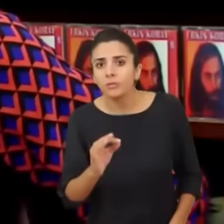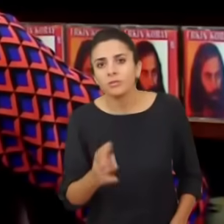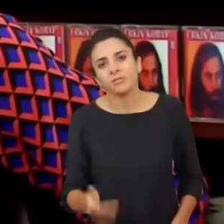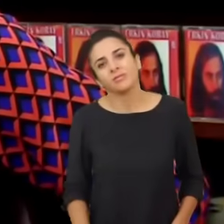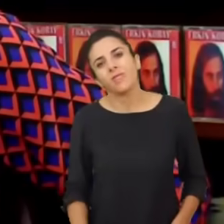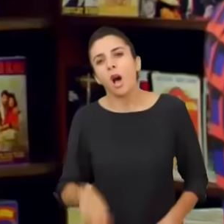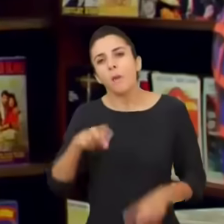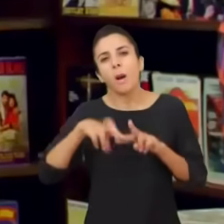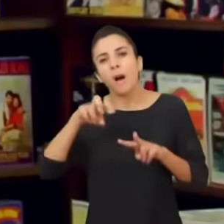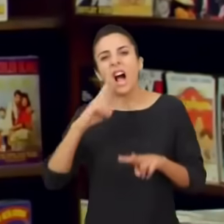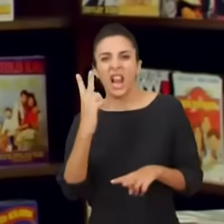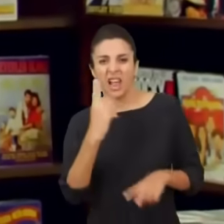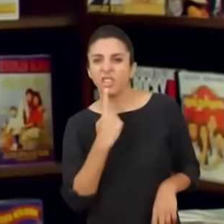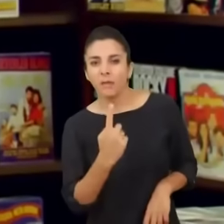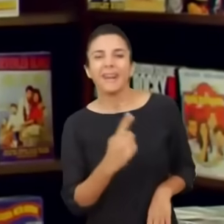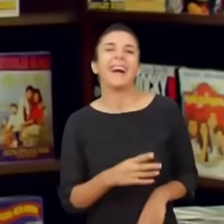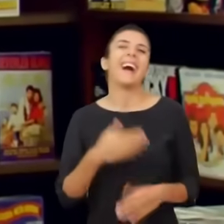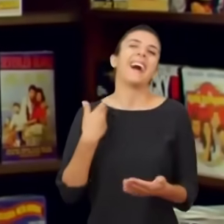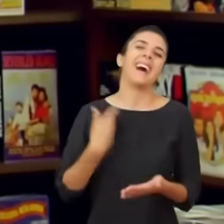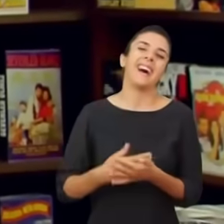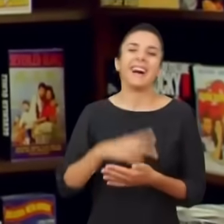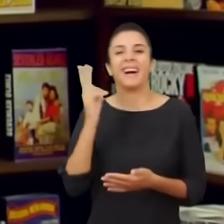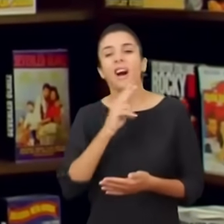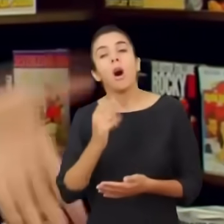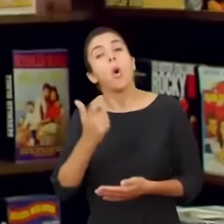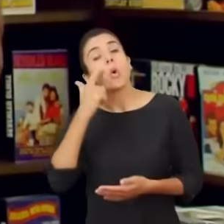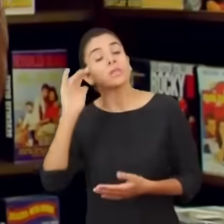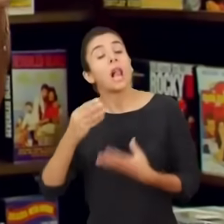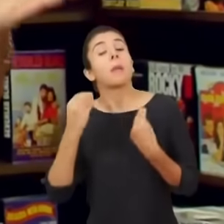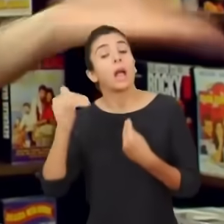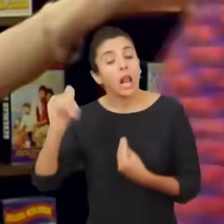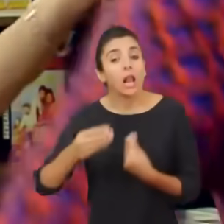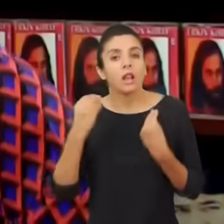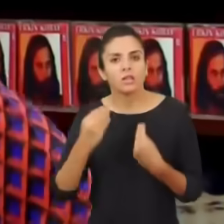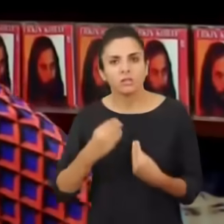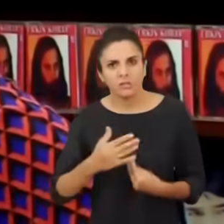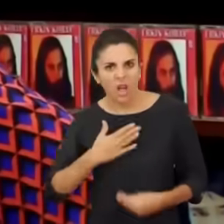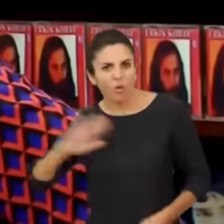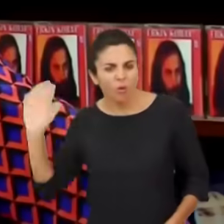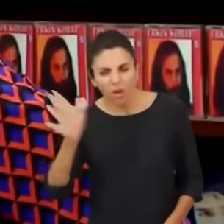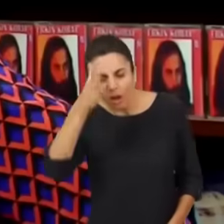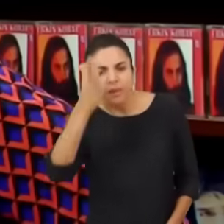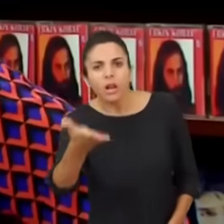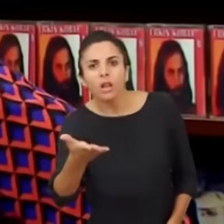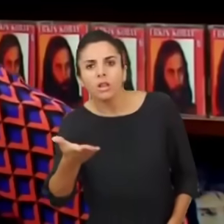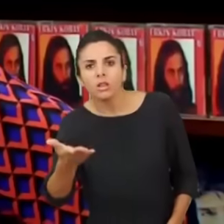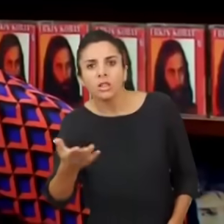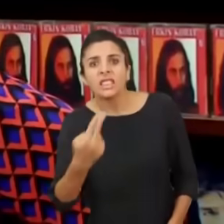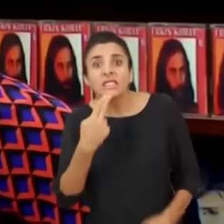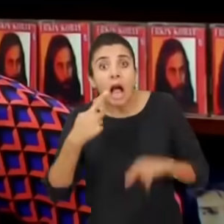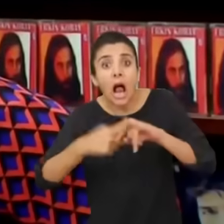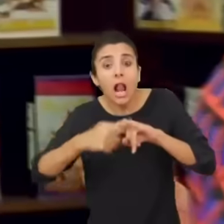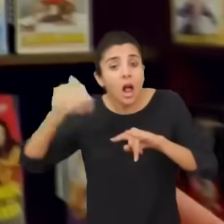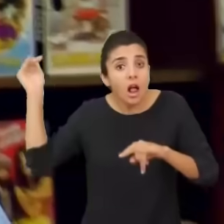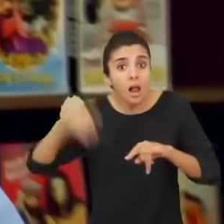Papa II. Jean Paul. Aha, hadi ya, hoş gelmiş abi. Safalar getirmiş. Ne iyi etmiş gelmiş. Bunu sen şimdi çakacağım elimin tersiyle ben bir tane ha. Helga